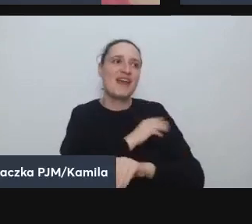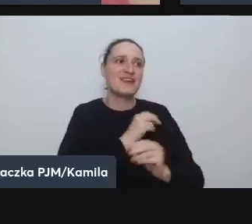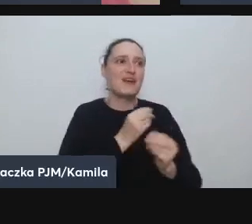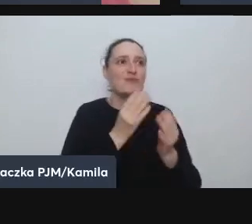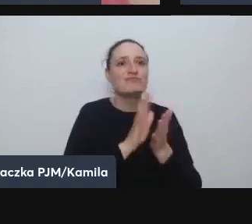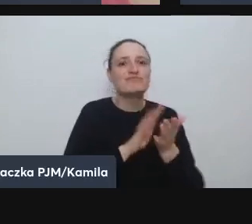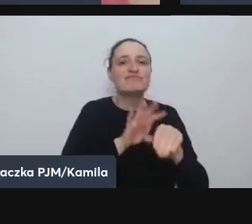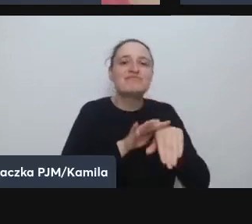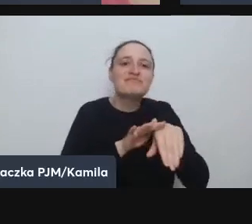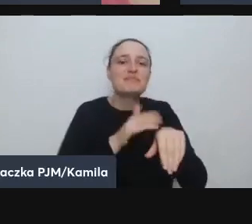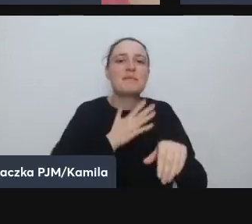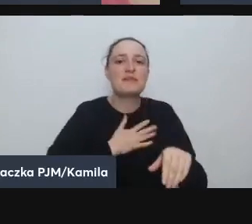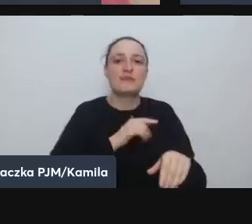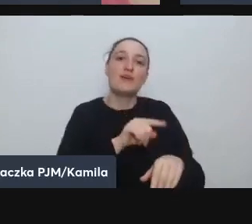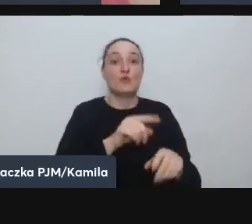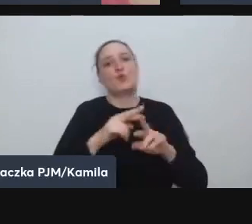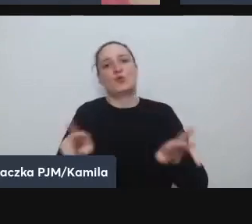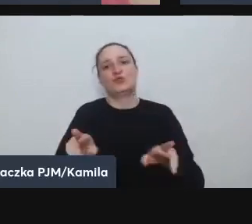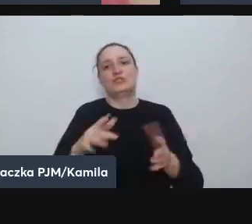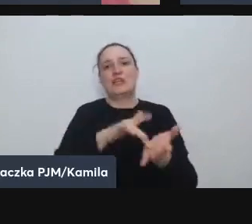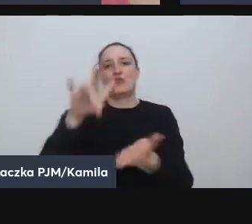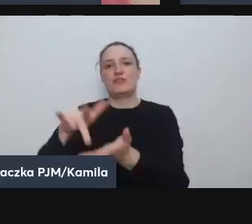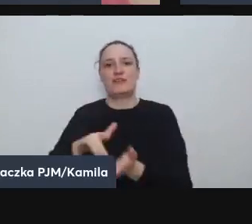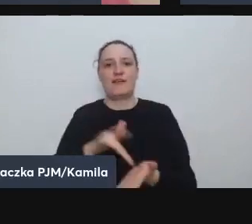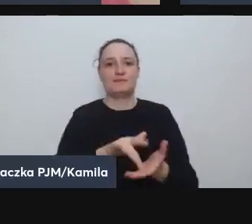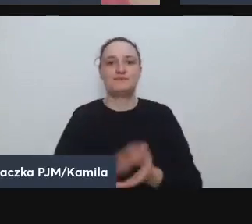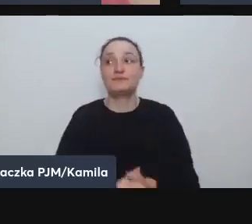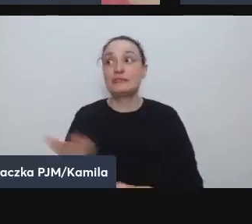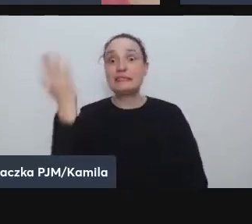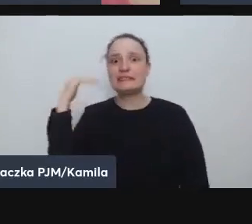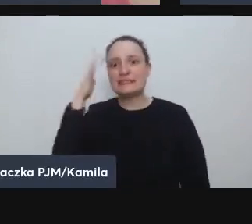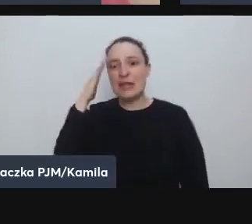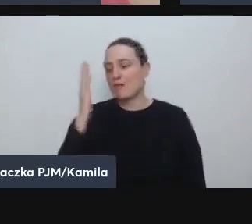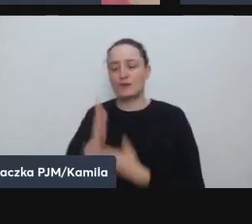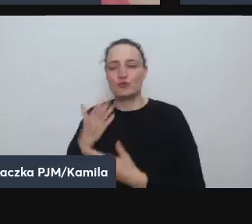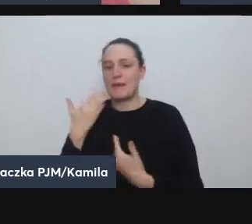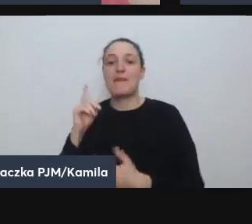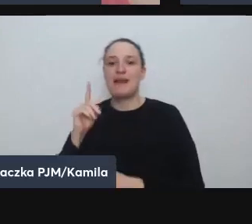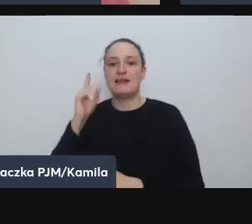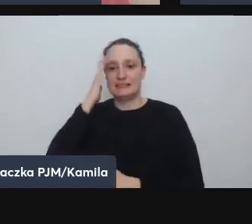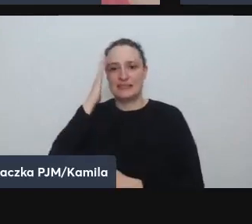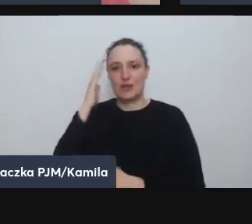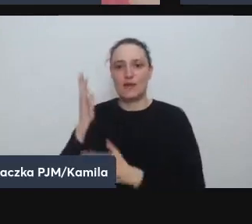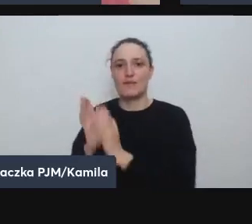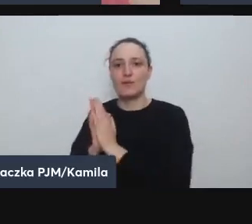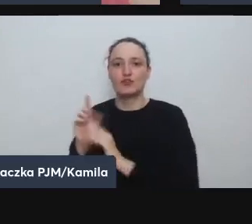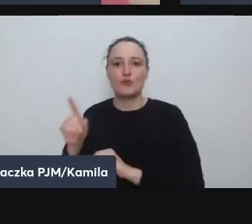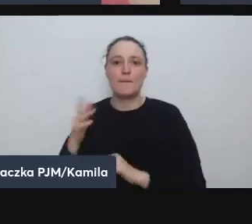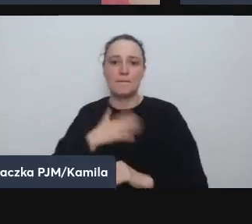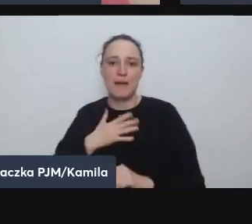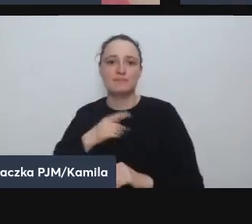żeby sobie wiedzieli, jaka jest to różnica. Ostatnio poprosiłam znajomą, bo ja już nie mam i mam, słuchajcie, w swoim kuferku